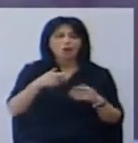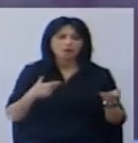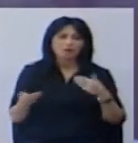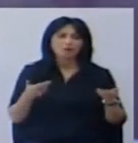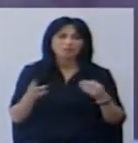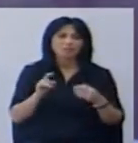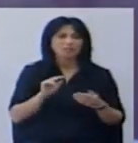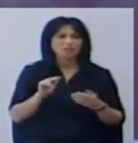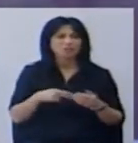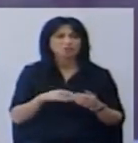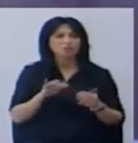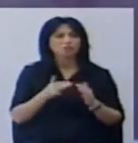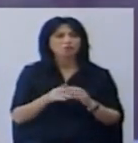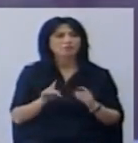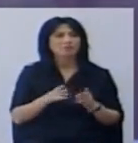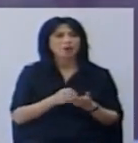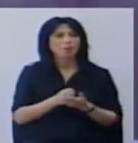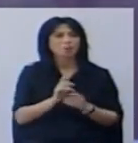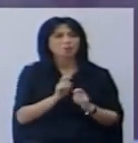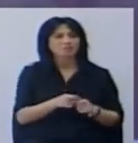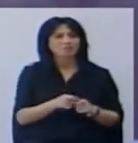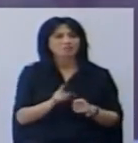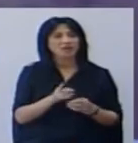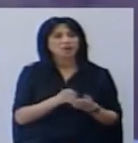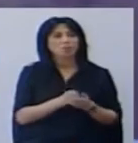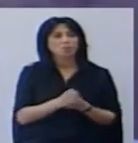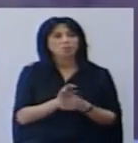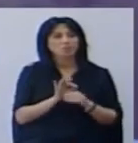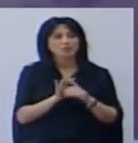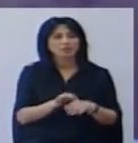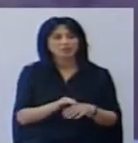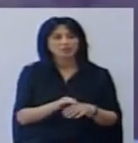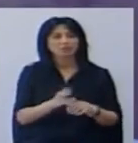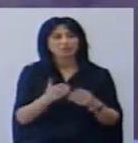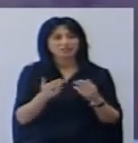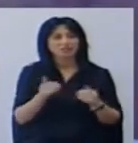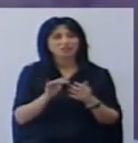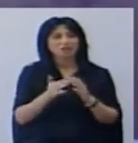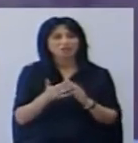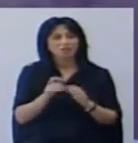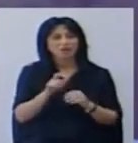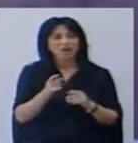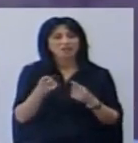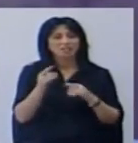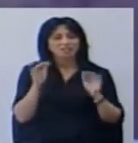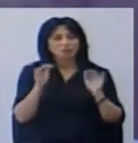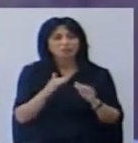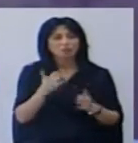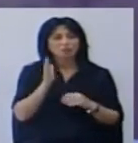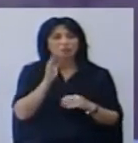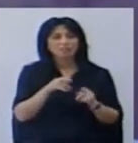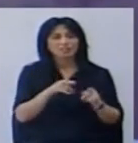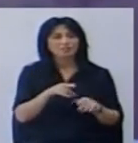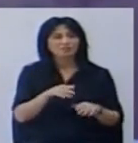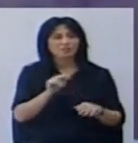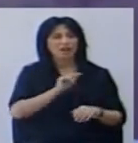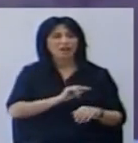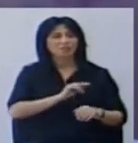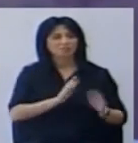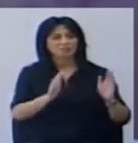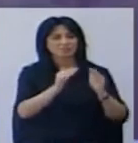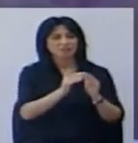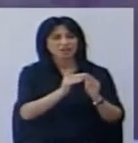გაიაროს, მაშინ სოფელს რა ფუნქციას აძლევს და რა ფუნქციის მატარებელია. დიახ, სოფლებში ხალხი დაბრუნდება, თუ იქ ექნება